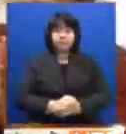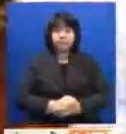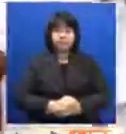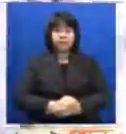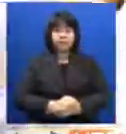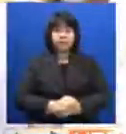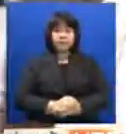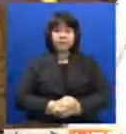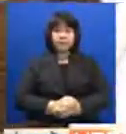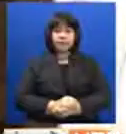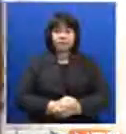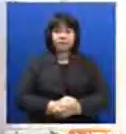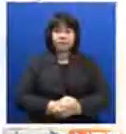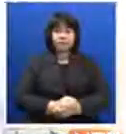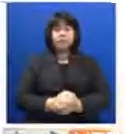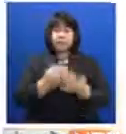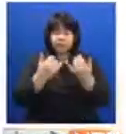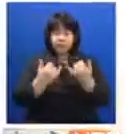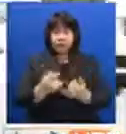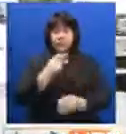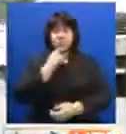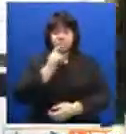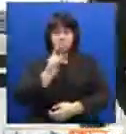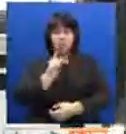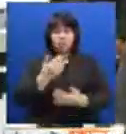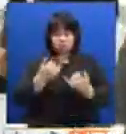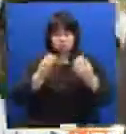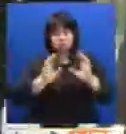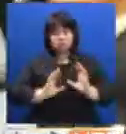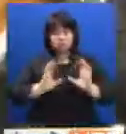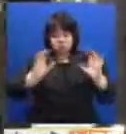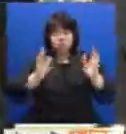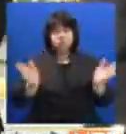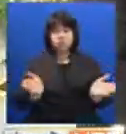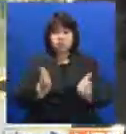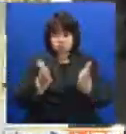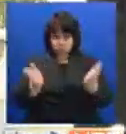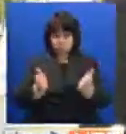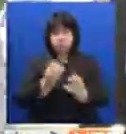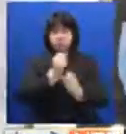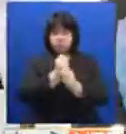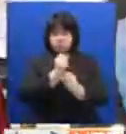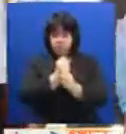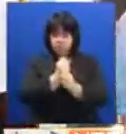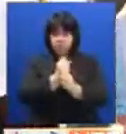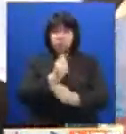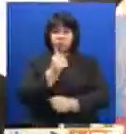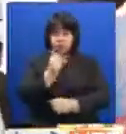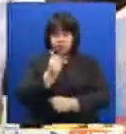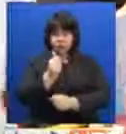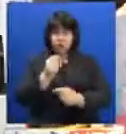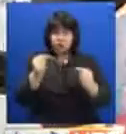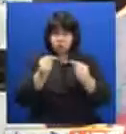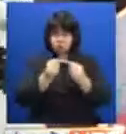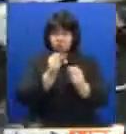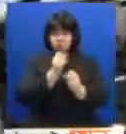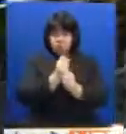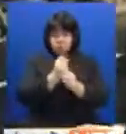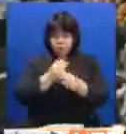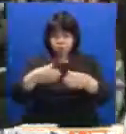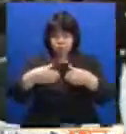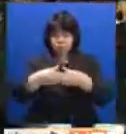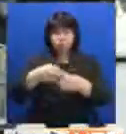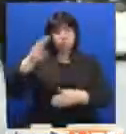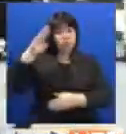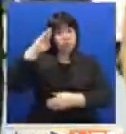สมบูรณ์พร้อมยืนยันว่ารัฐบาลจะให้การสนับสนุนการดำเนินงานและการเสริมสร้างขีดความสามารถของกองทัพ